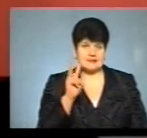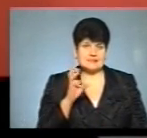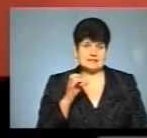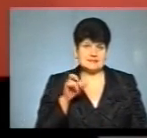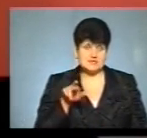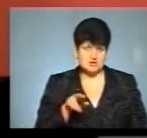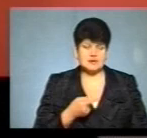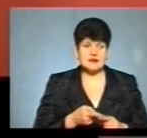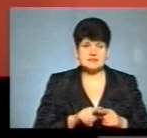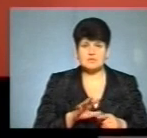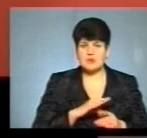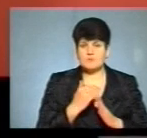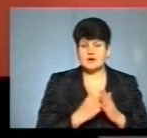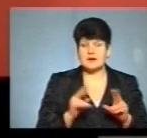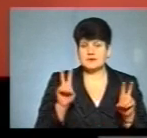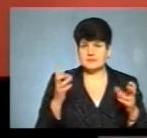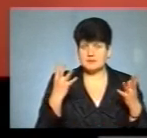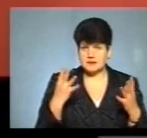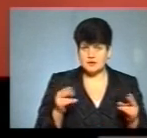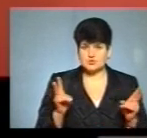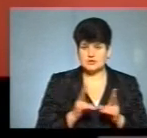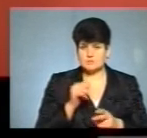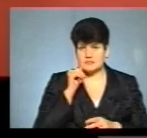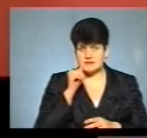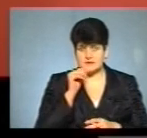січня. Це була програма «Тема дня». Зустрінемося завтра у цій же